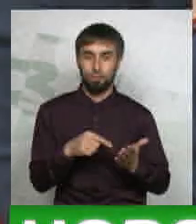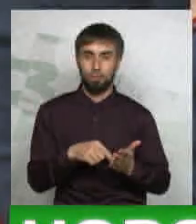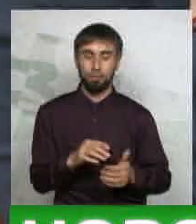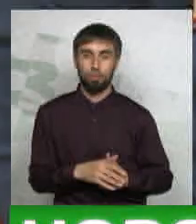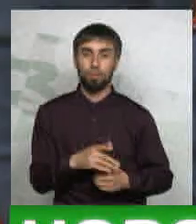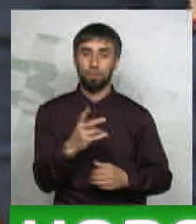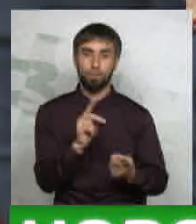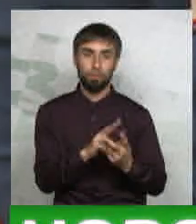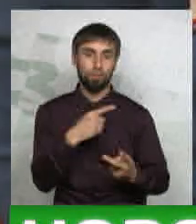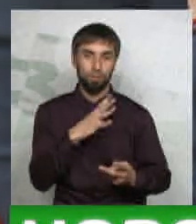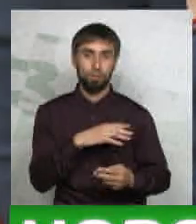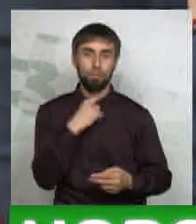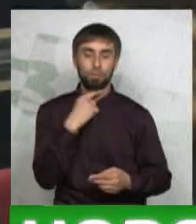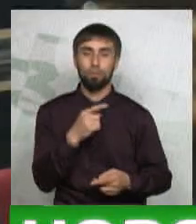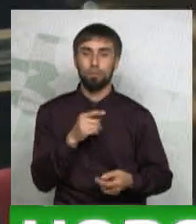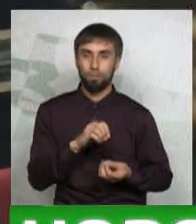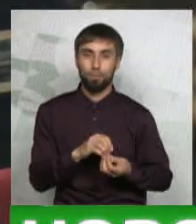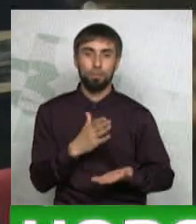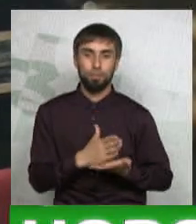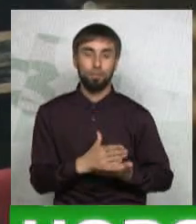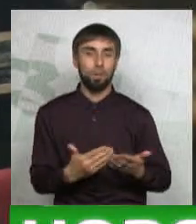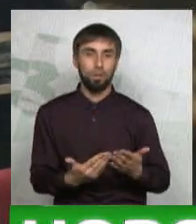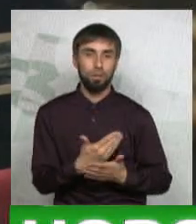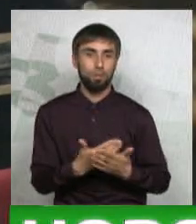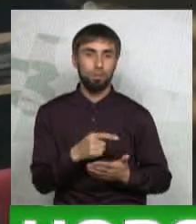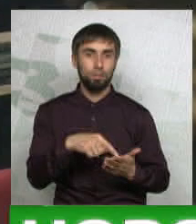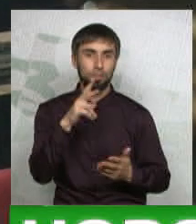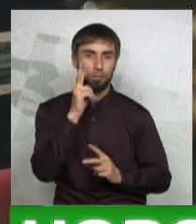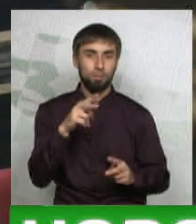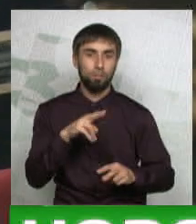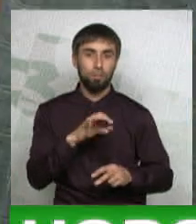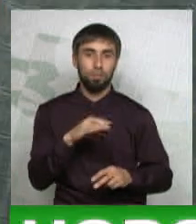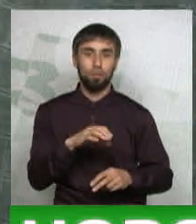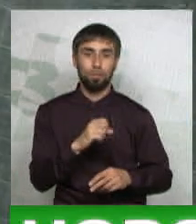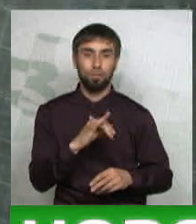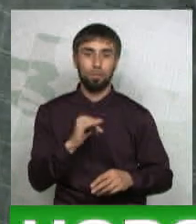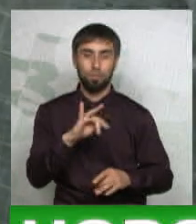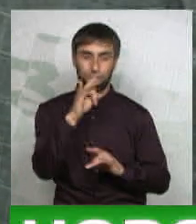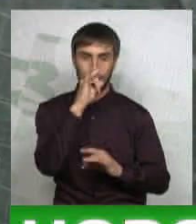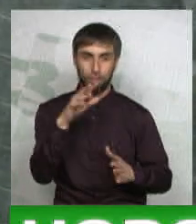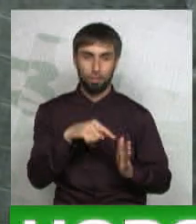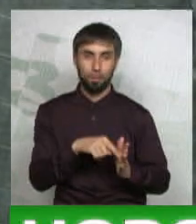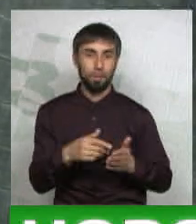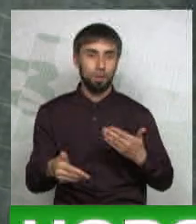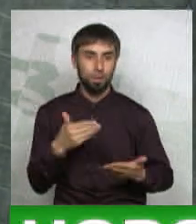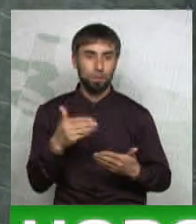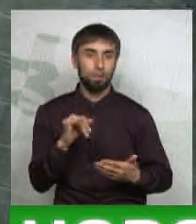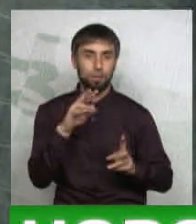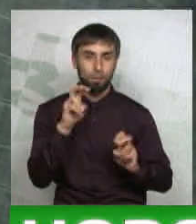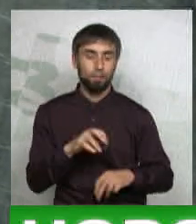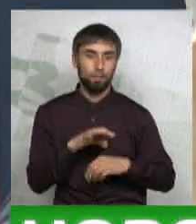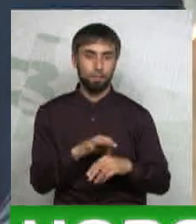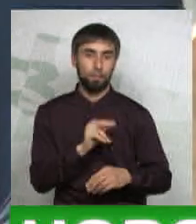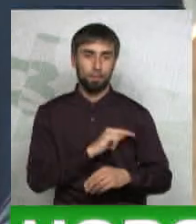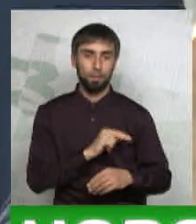также отметили, что в Ингушетии до сих пор находятся новые неизученные объекты архитектуры и культуры. Раскопки и исследования